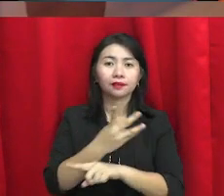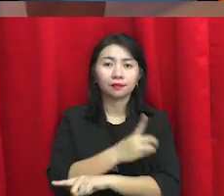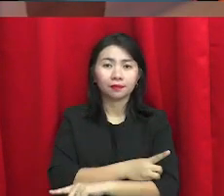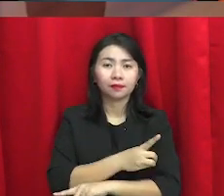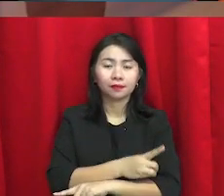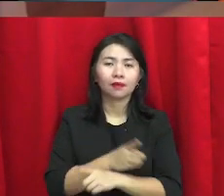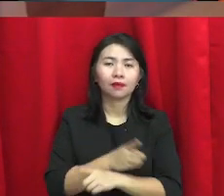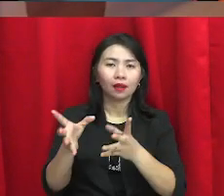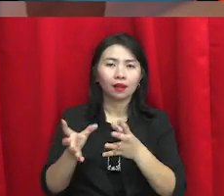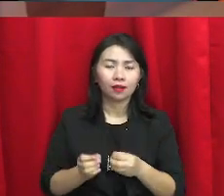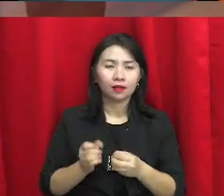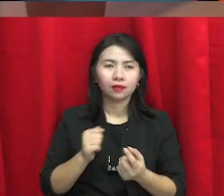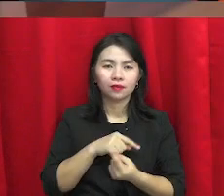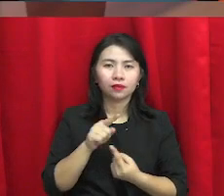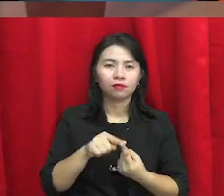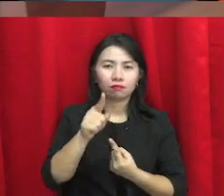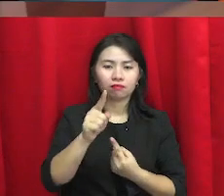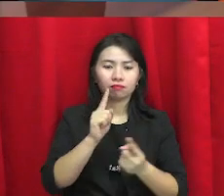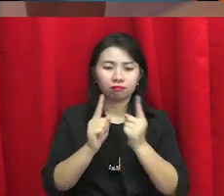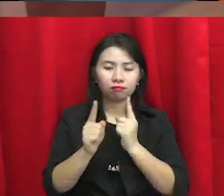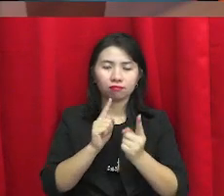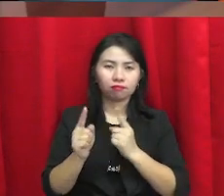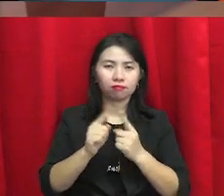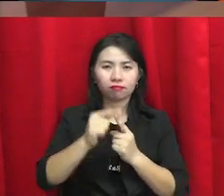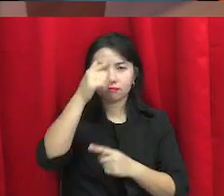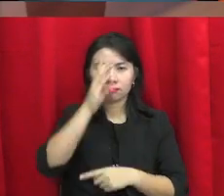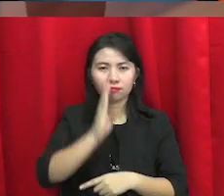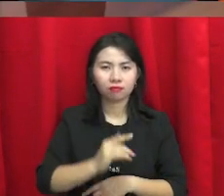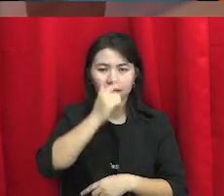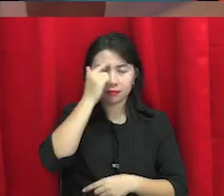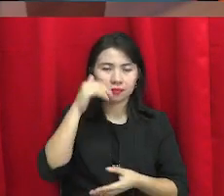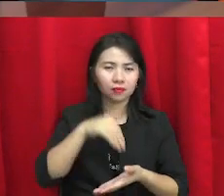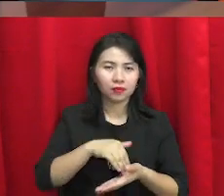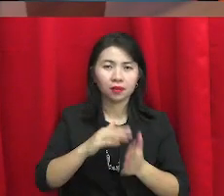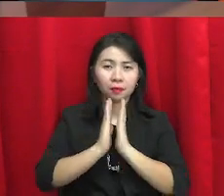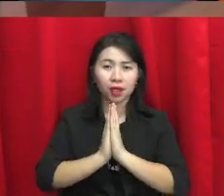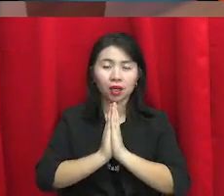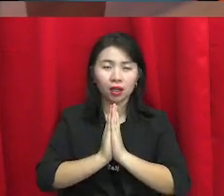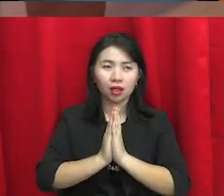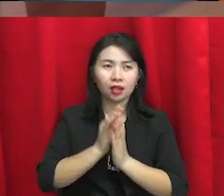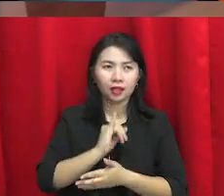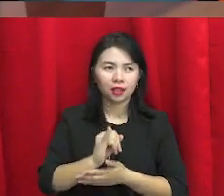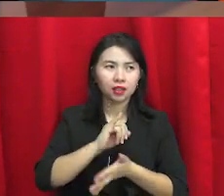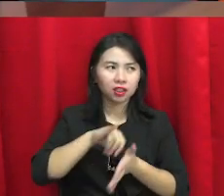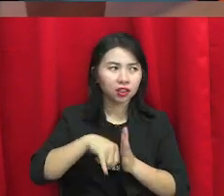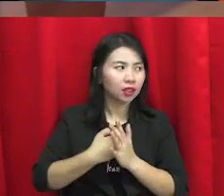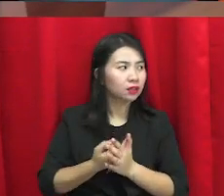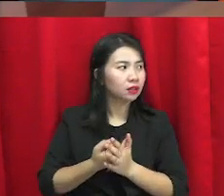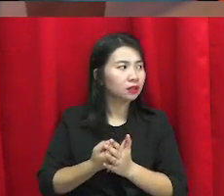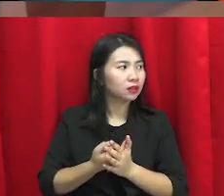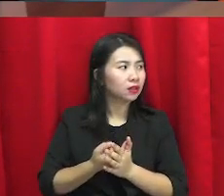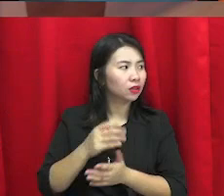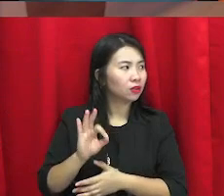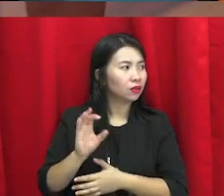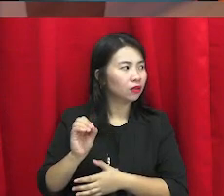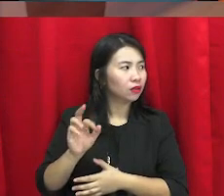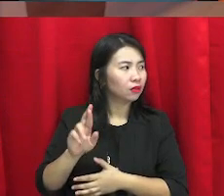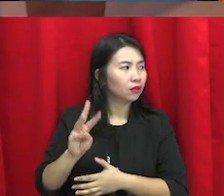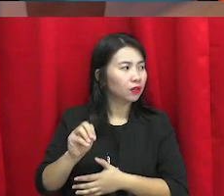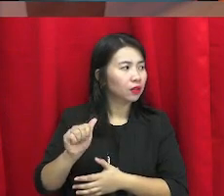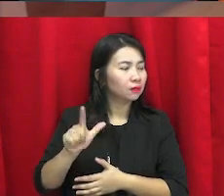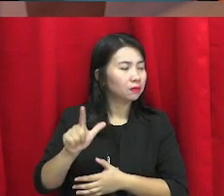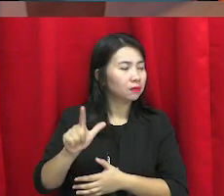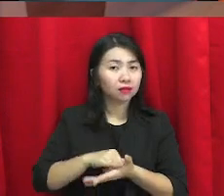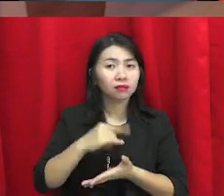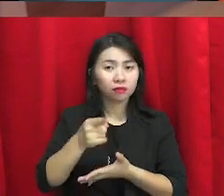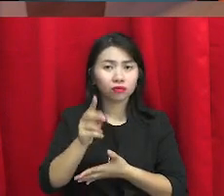see? Yung pakikipag-usap sa Panginoon because they thought the formal prayer, they thought that prayer is just a formality na kailangan talaga